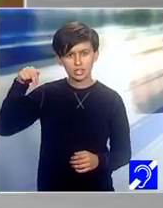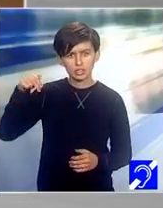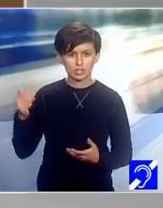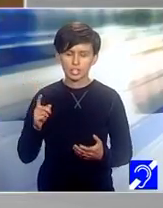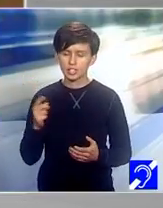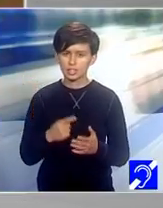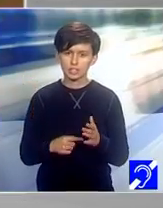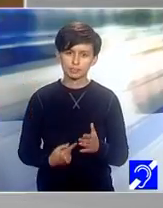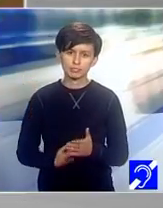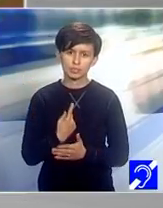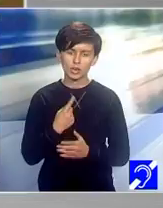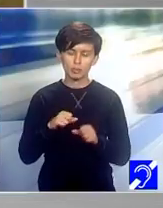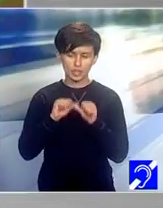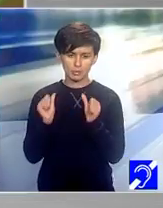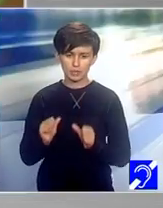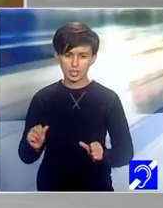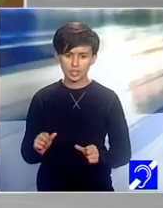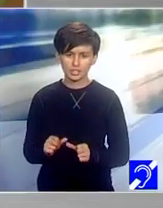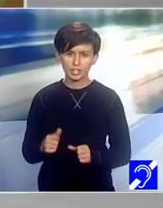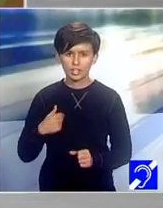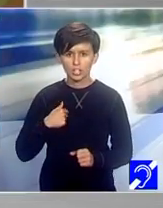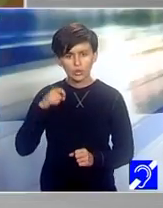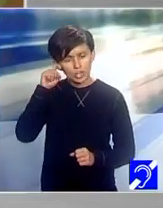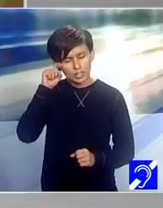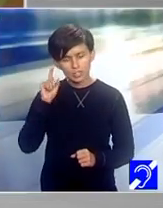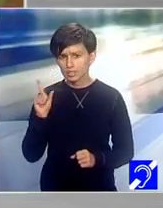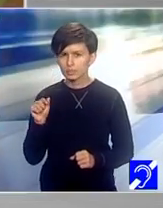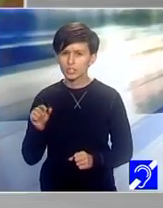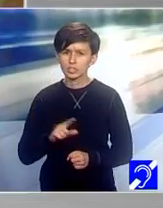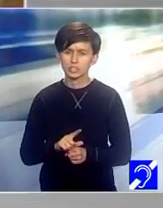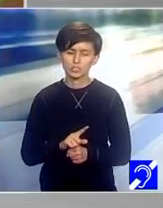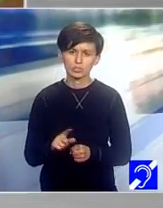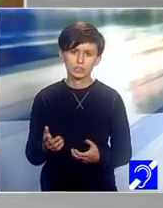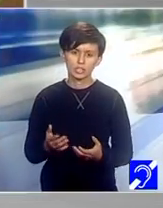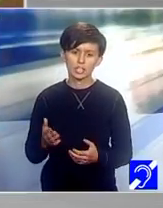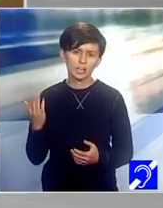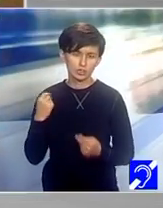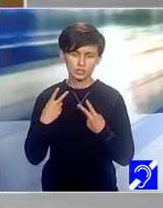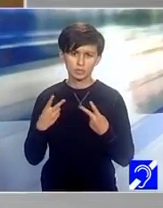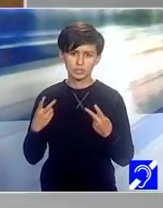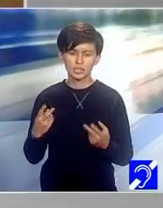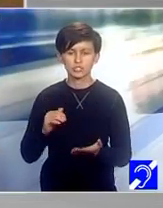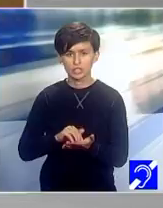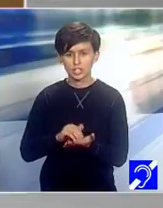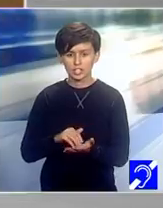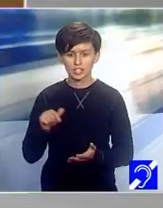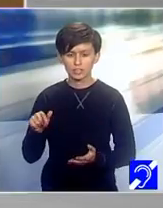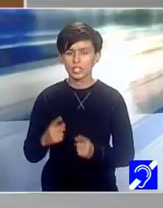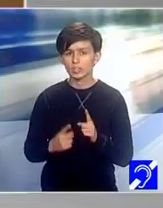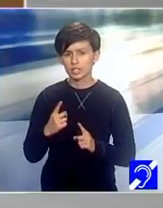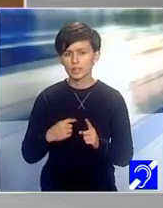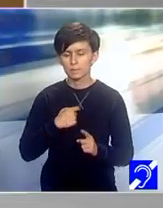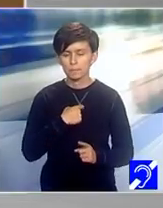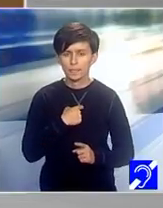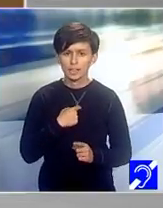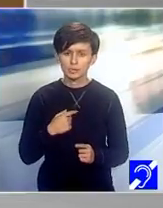hartă? Deci nu astea sunt lucrurile care cred eu că au contat, că avem 10 teatre sau 10 muzee sau nu avem niciunul, ci nevoia lor, dacă le putem pune. Noi am